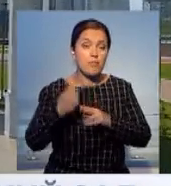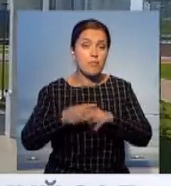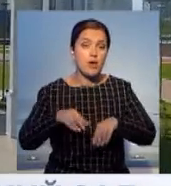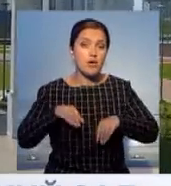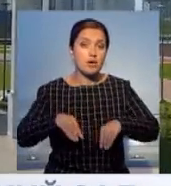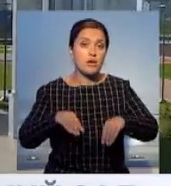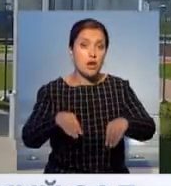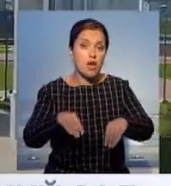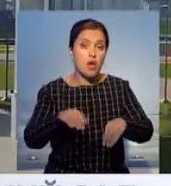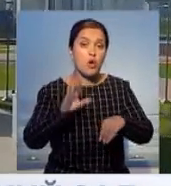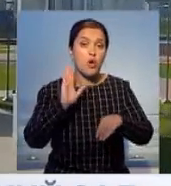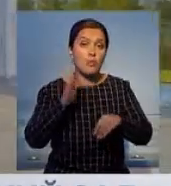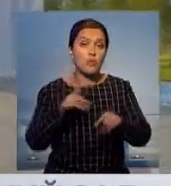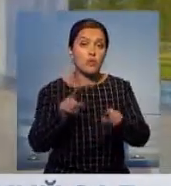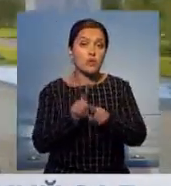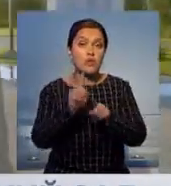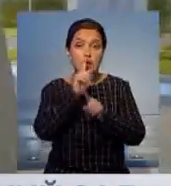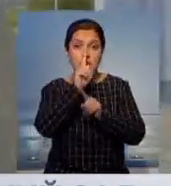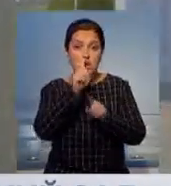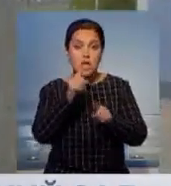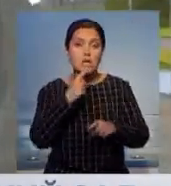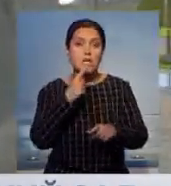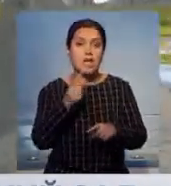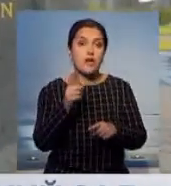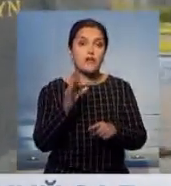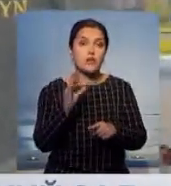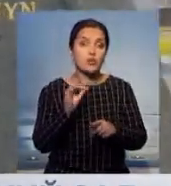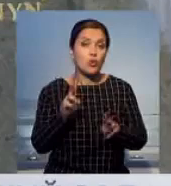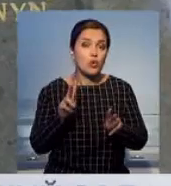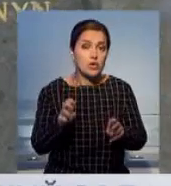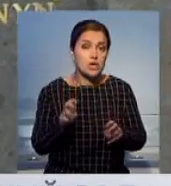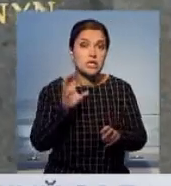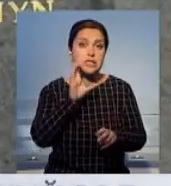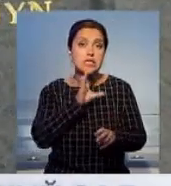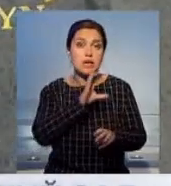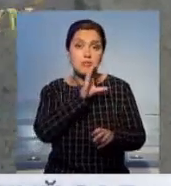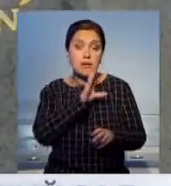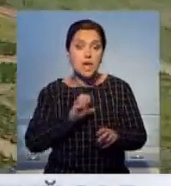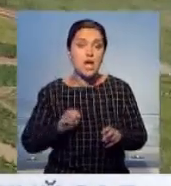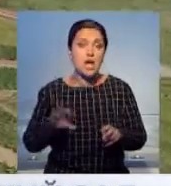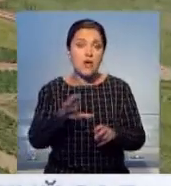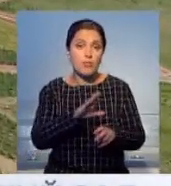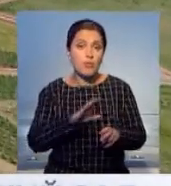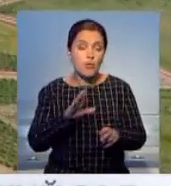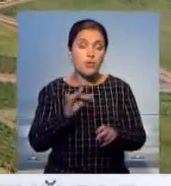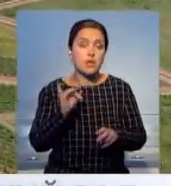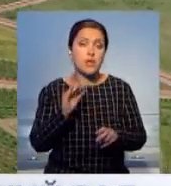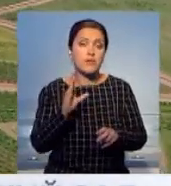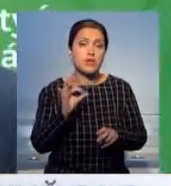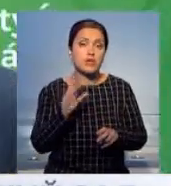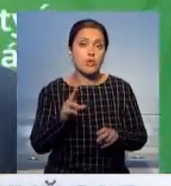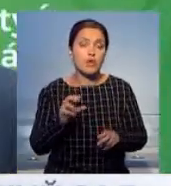того, в ботаническом саду создадут такие экспозиции, как Дальний Восток, Сибирь, Европа и Восточная Азия.